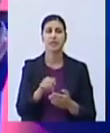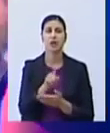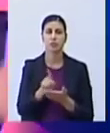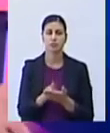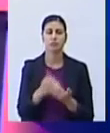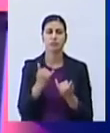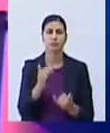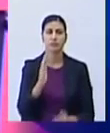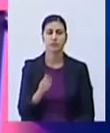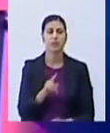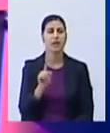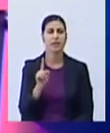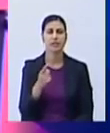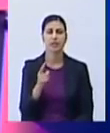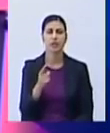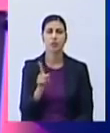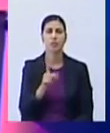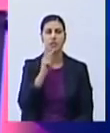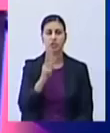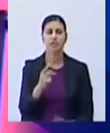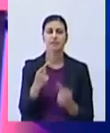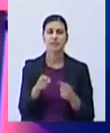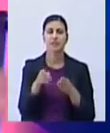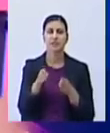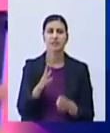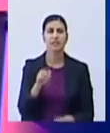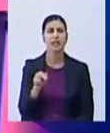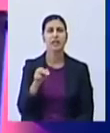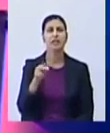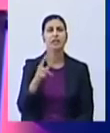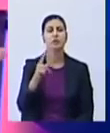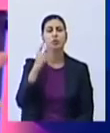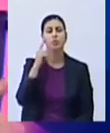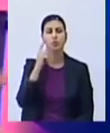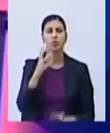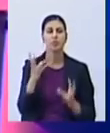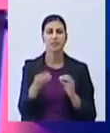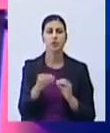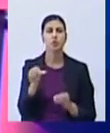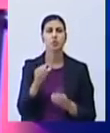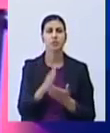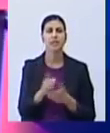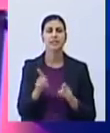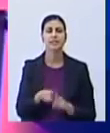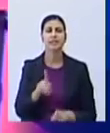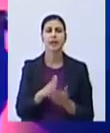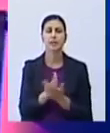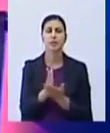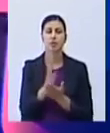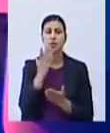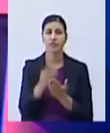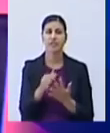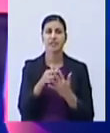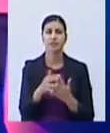მოგცემთ შესაძლებლობას რატომ რა შეხედავთ ალტერნატივას და რატომ გონიათ რომ ზოგადად სუდია ის რა მიმართულებითაც თქვენი